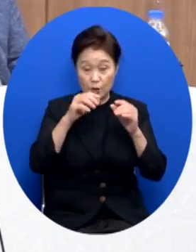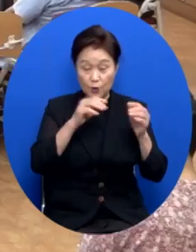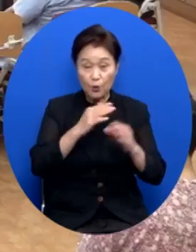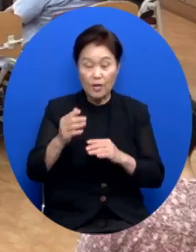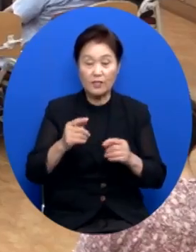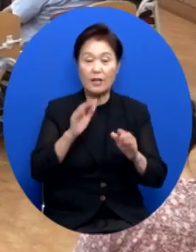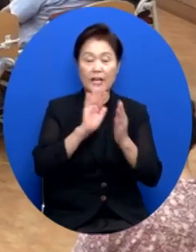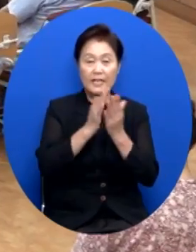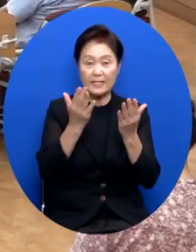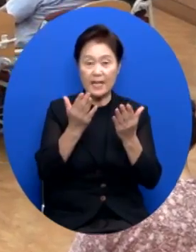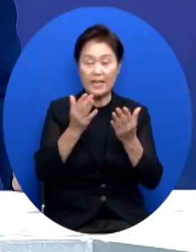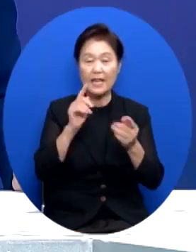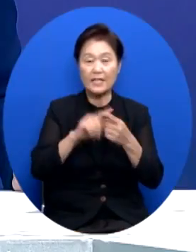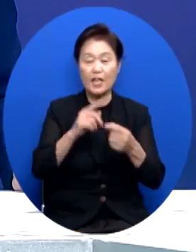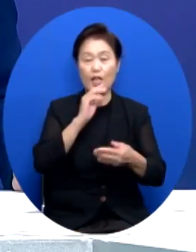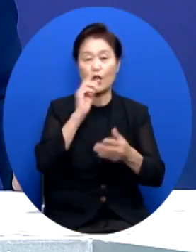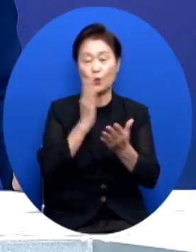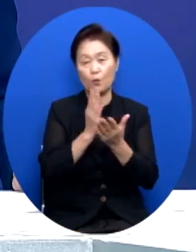논평했습니다.